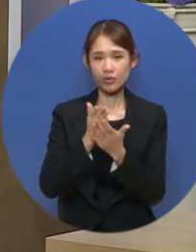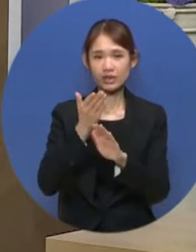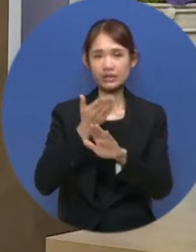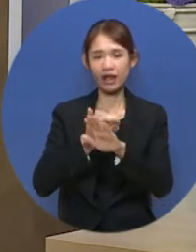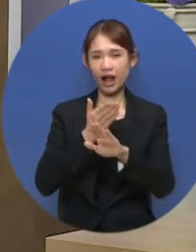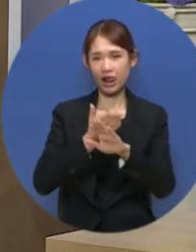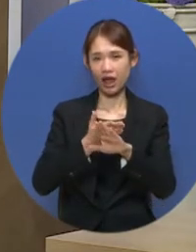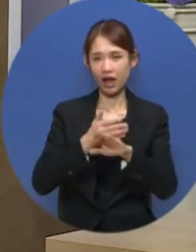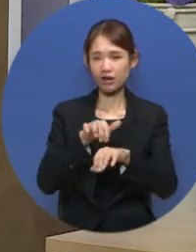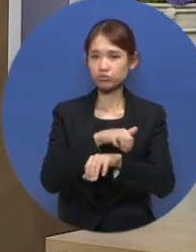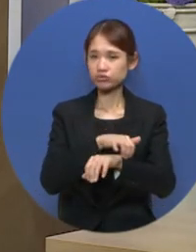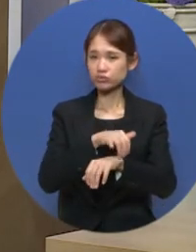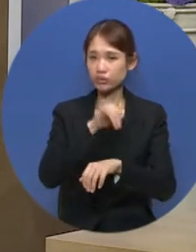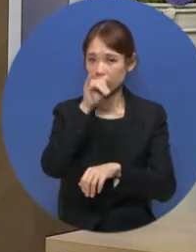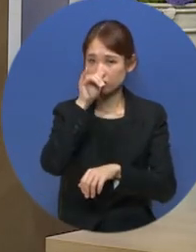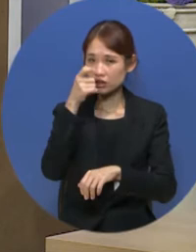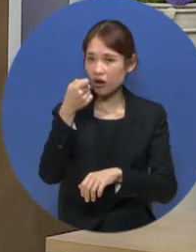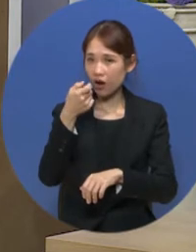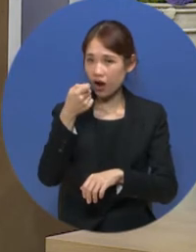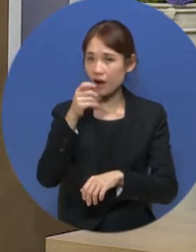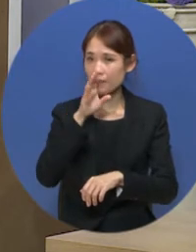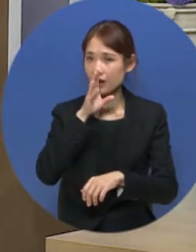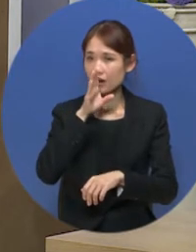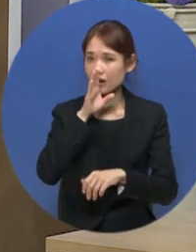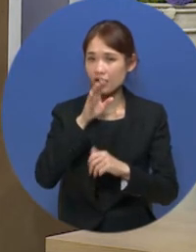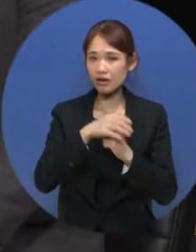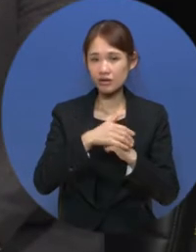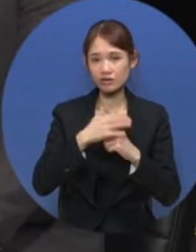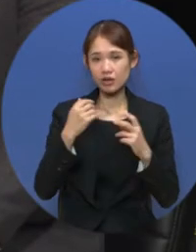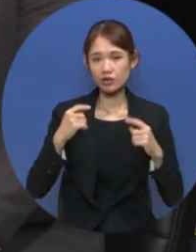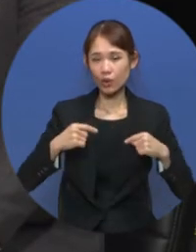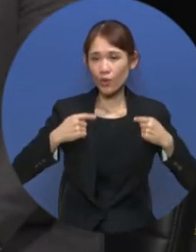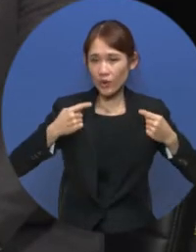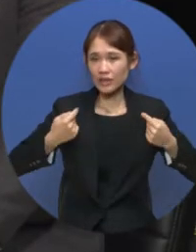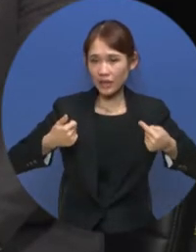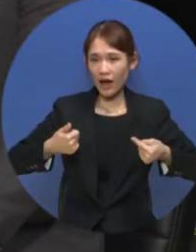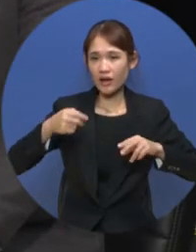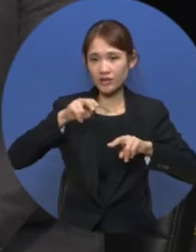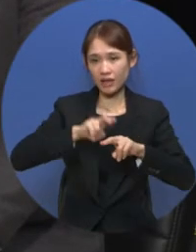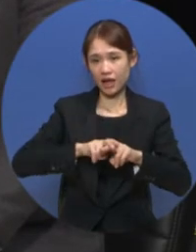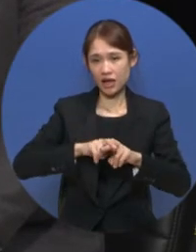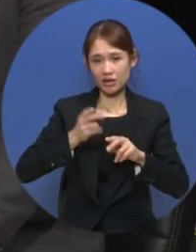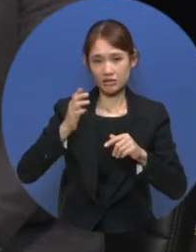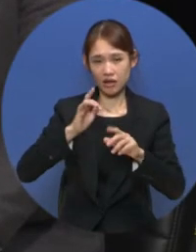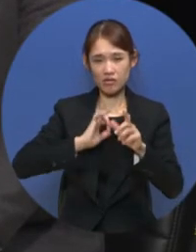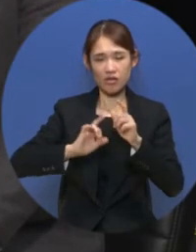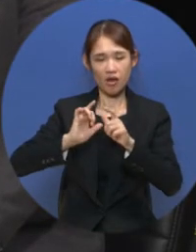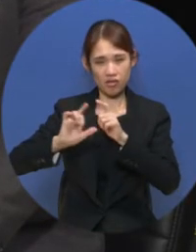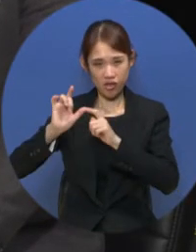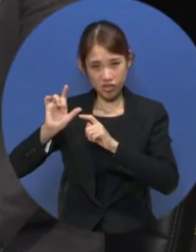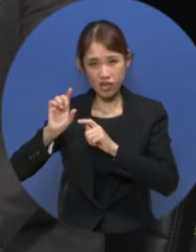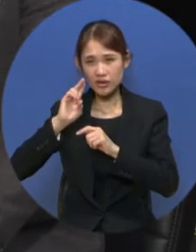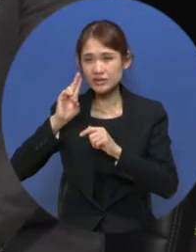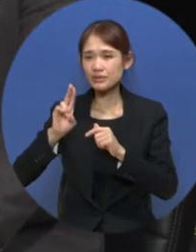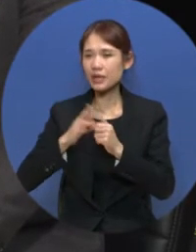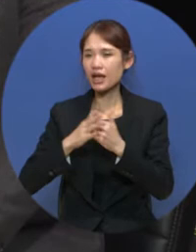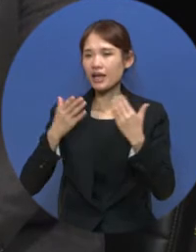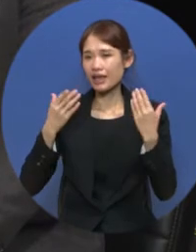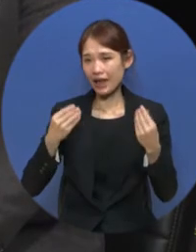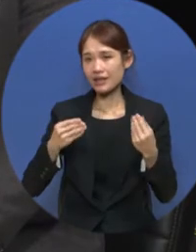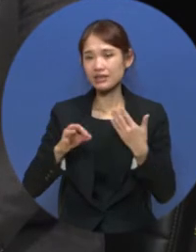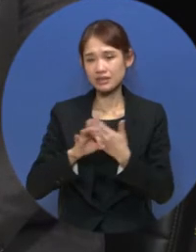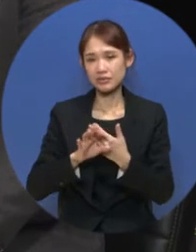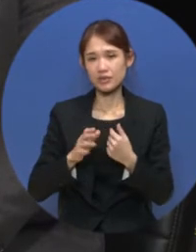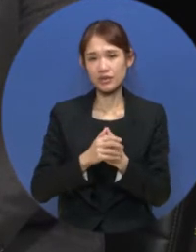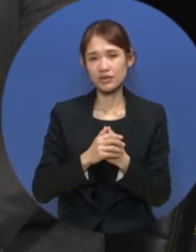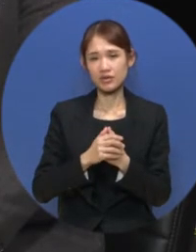불편함을 느끼시는 분들이 많으실 것 같거든요. 네. 특히나 뭐 저도 휠체어를 탔지만 휠체어 장애인 분들은 더더욱 그런데요. 네. 뭐 예를